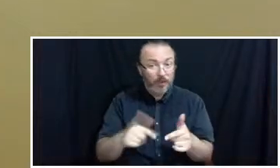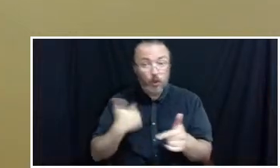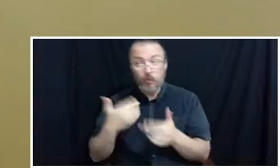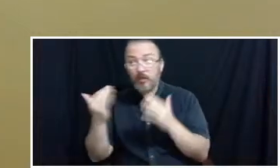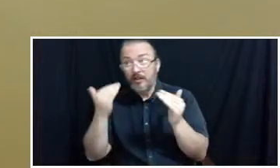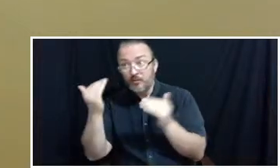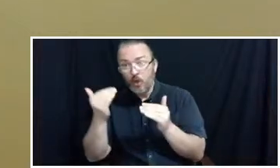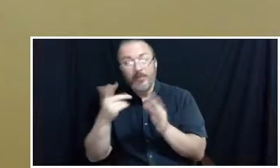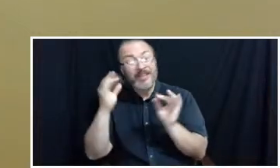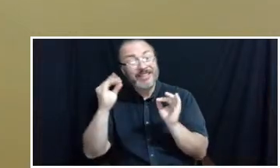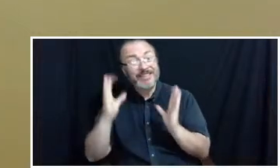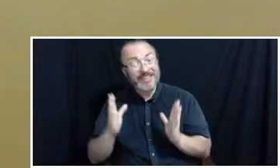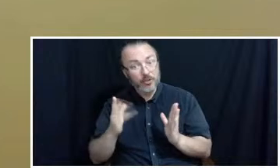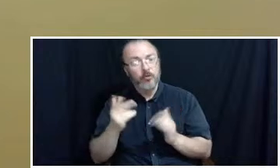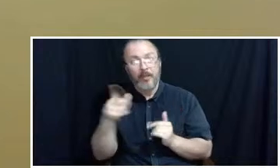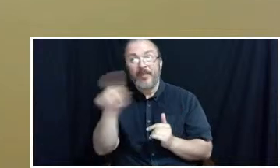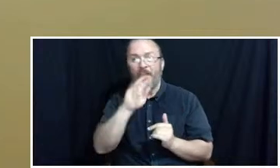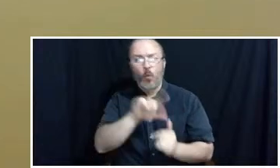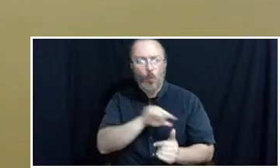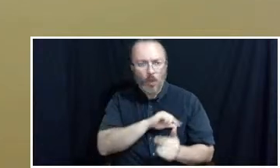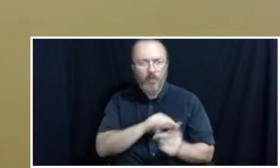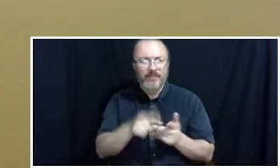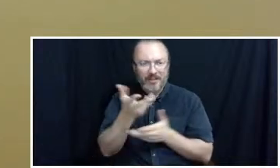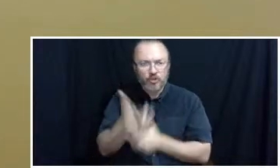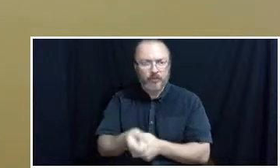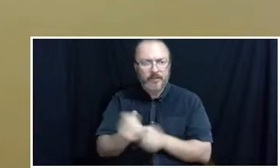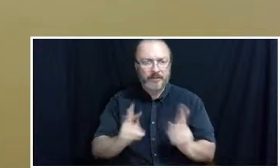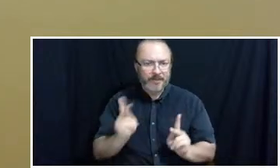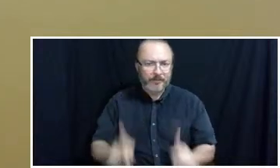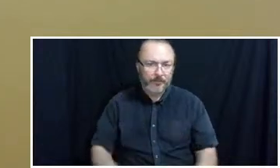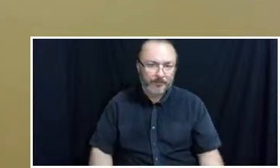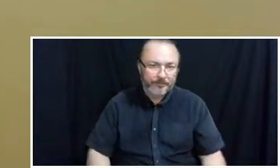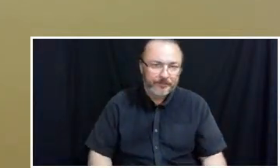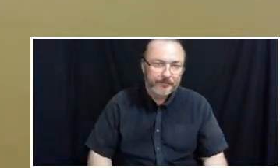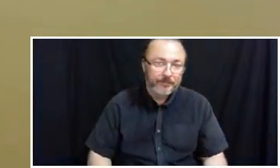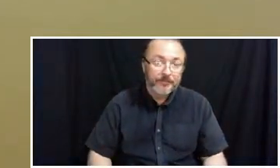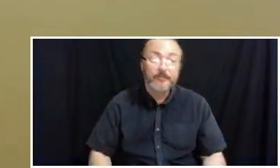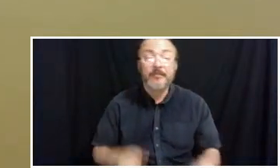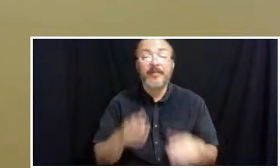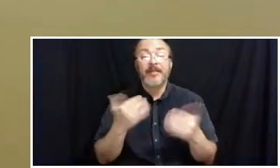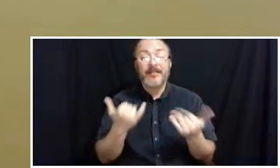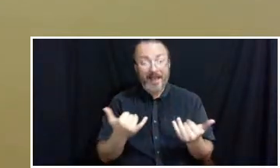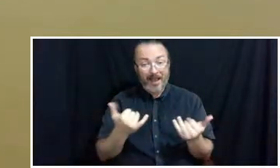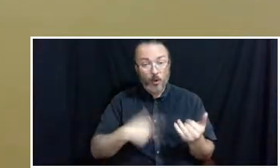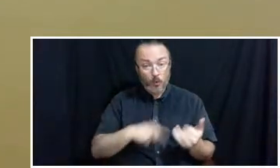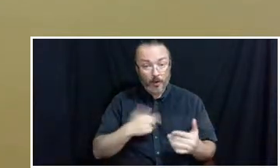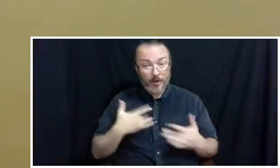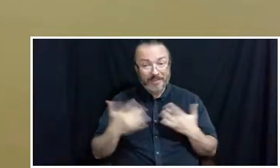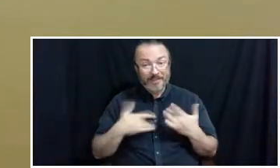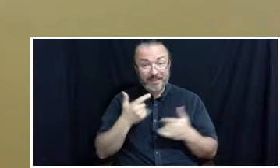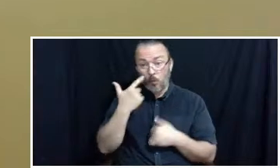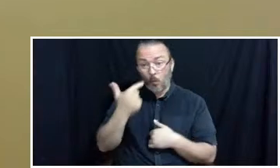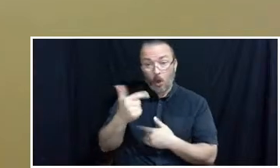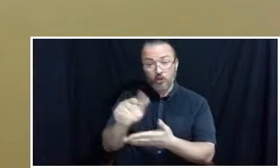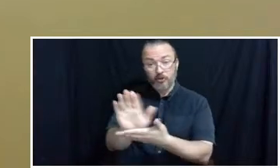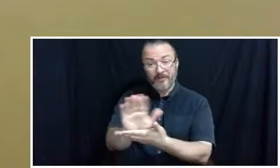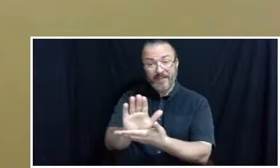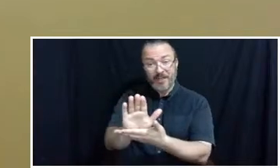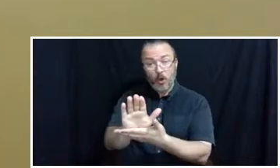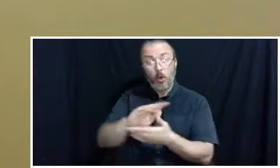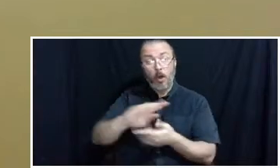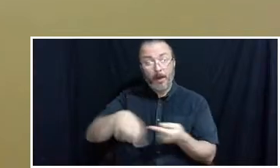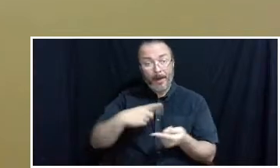son éducation de la part d'un enseignant qualifié, fiable et bien soutenu. Chers amis, nous allons maintenant regarder une